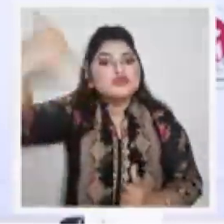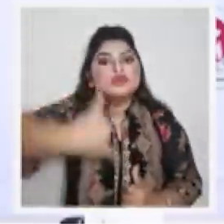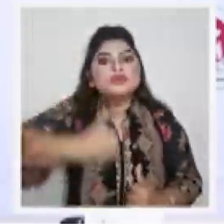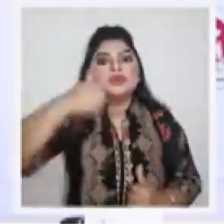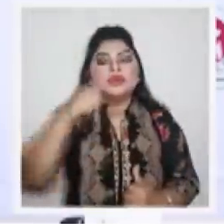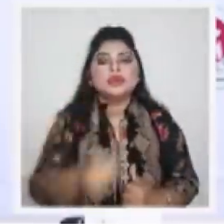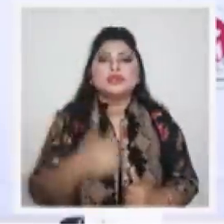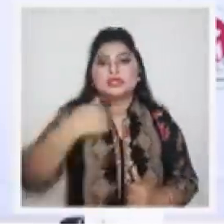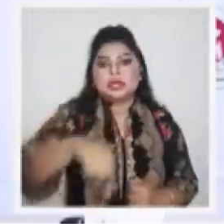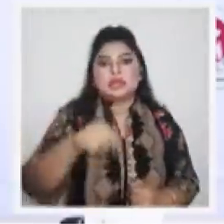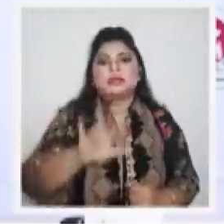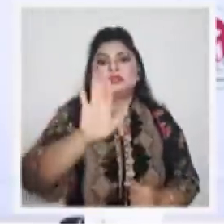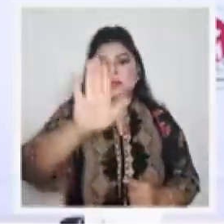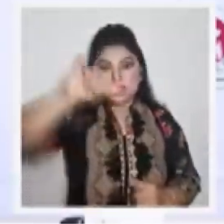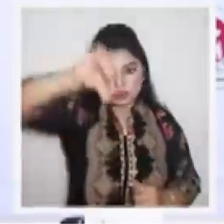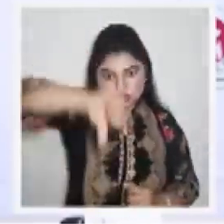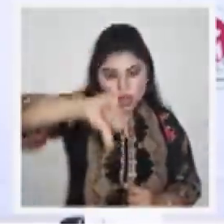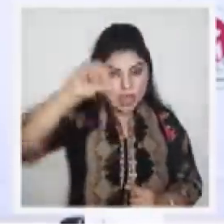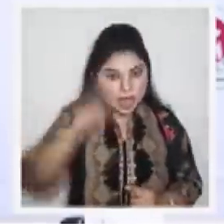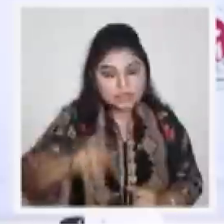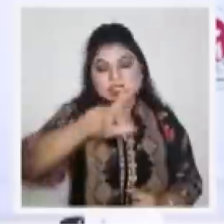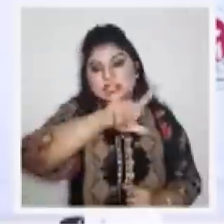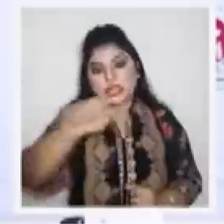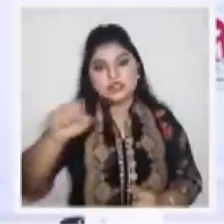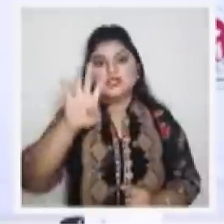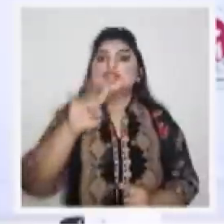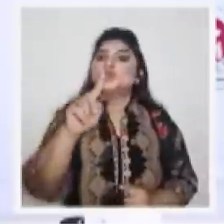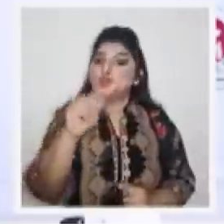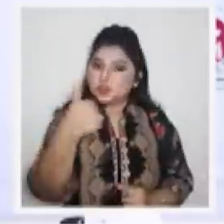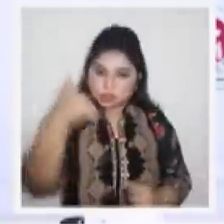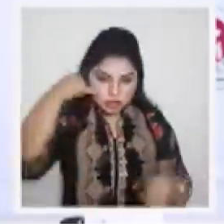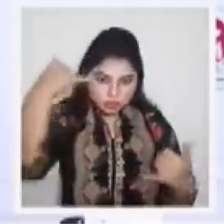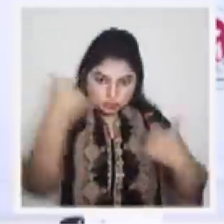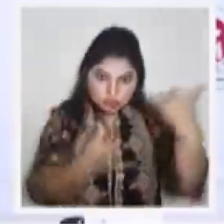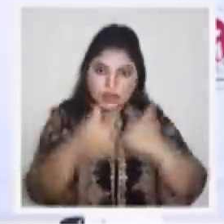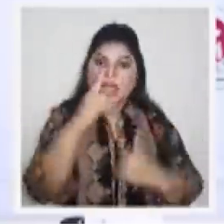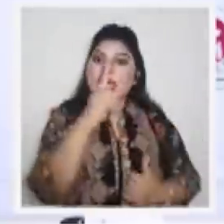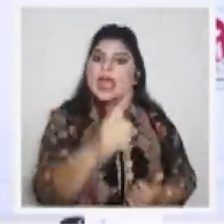1,6,2,6,3-এ 10,634টি, 333 এই হট নাম্বারে